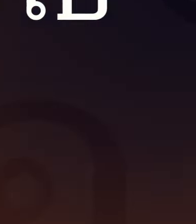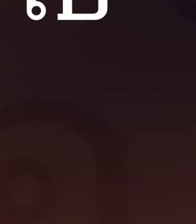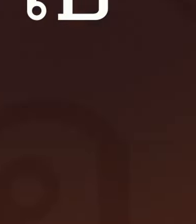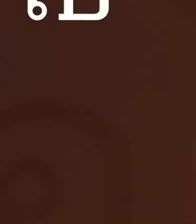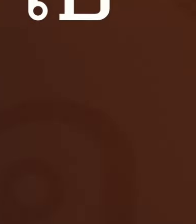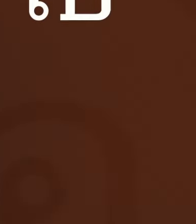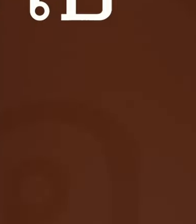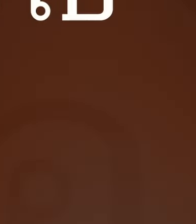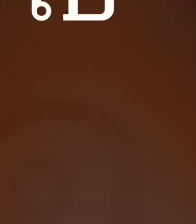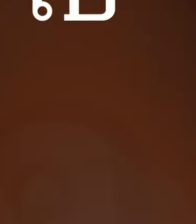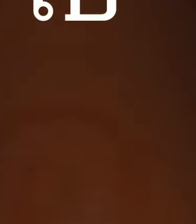สที่สดทสุด